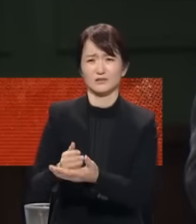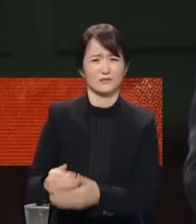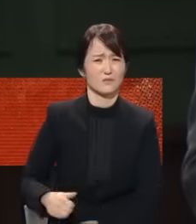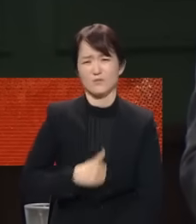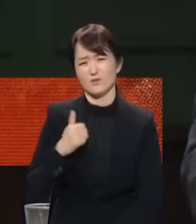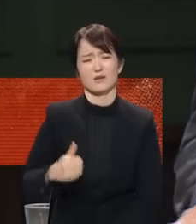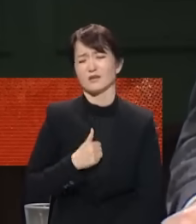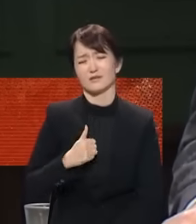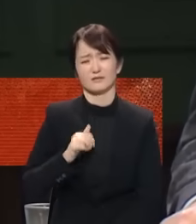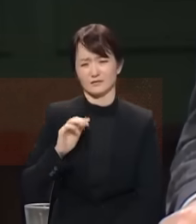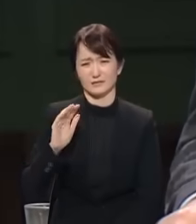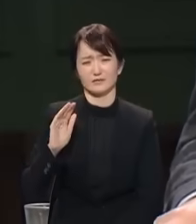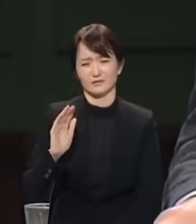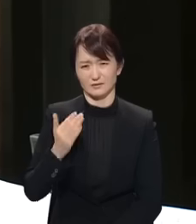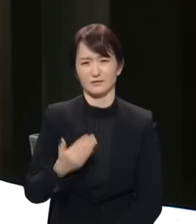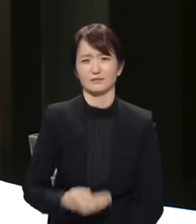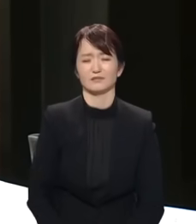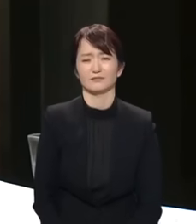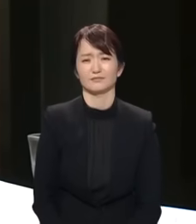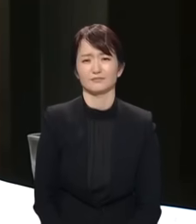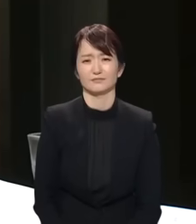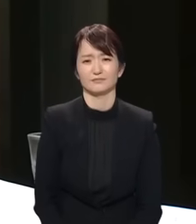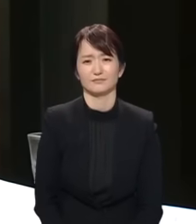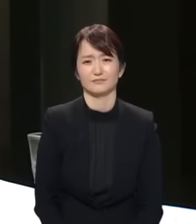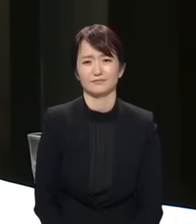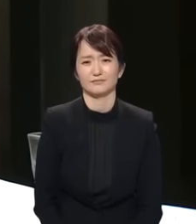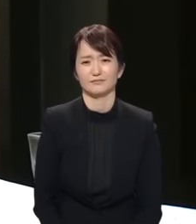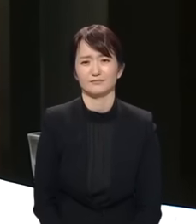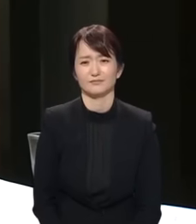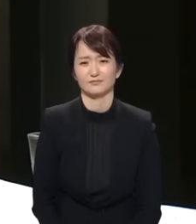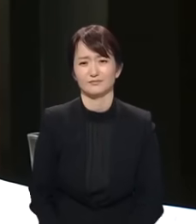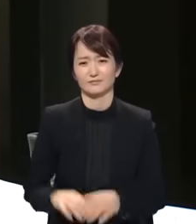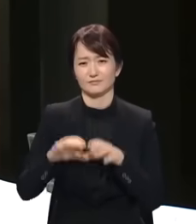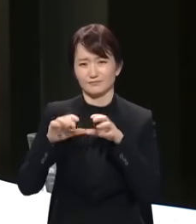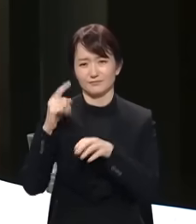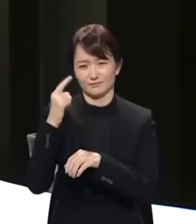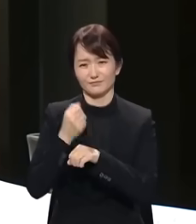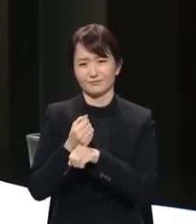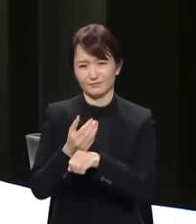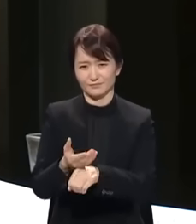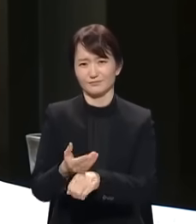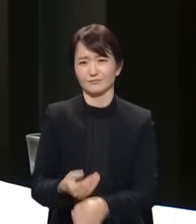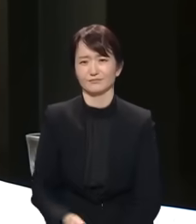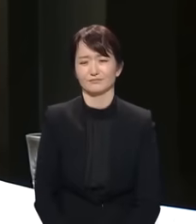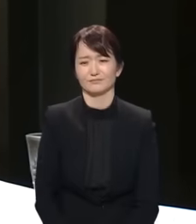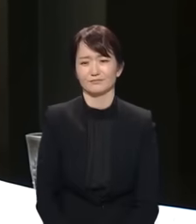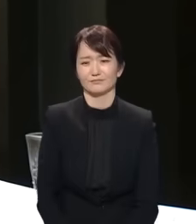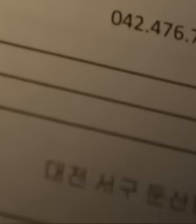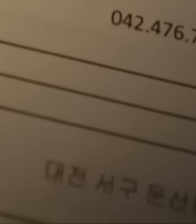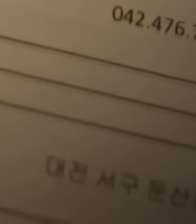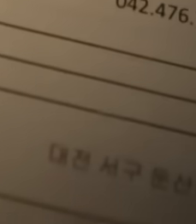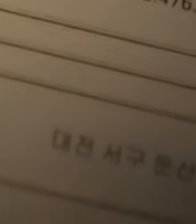나요 하셨습니다. 아유 그렇군요. 자 별별 상담소 이렇게 정리하고요. 글로벌 픽 이어갑니다.